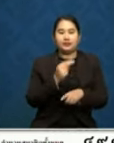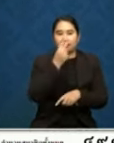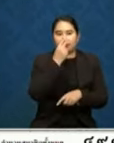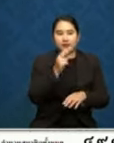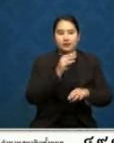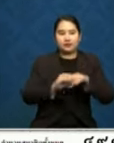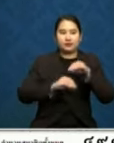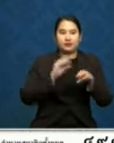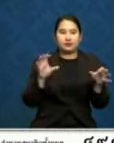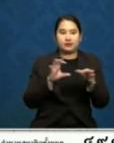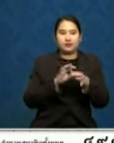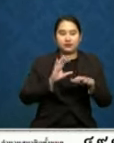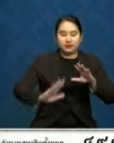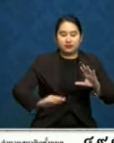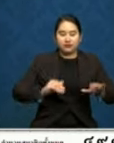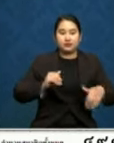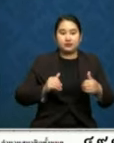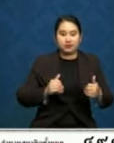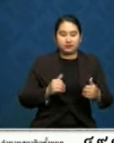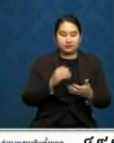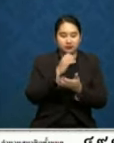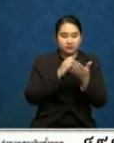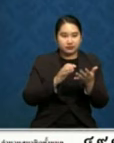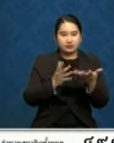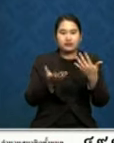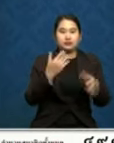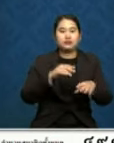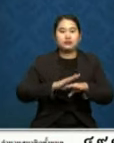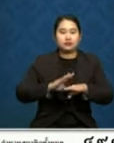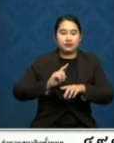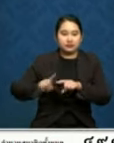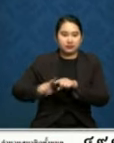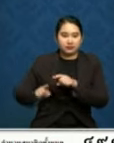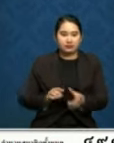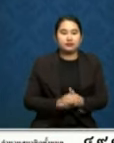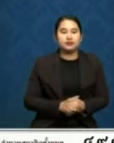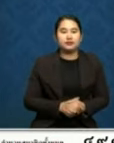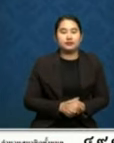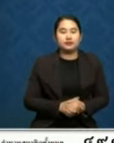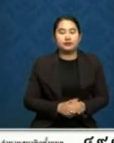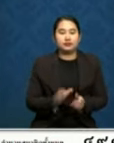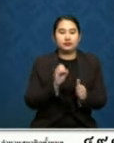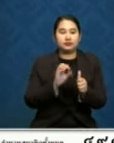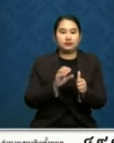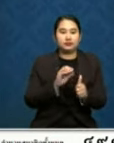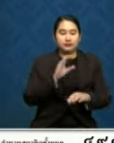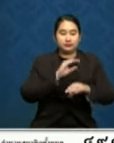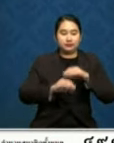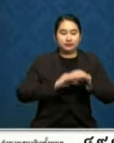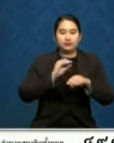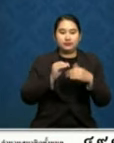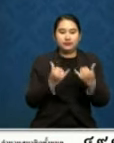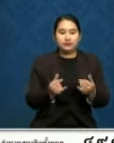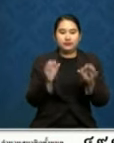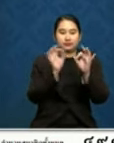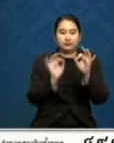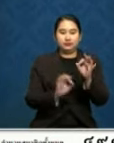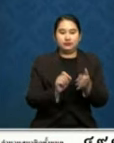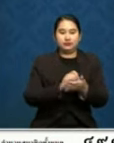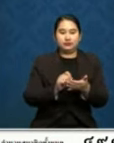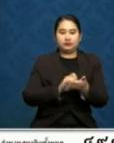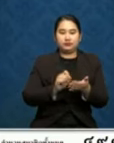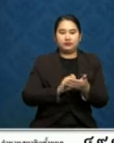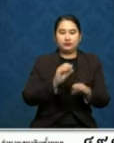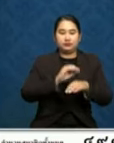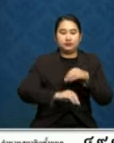งการที่เกี่ยวกับการฟื้นฟูบำบัดเด็กนะคะในกรมพินิจเองเนี่ยข้อเสนอโครงการเนี่ยเขียนเอาไว้ราวๆกว่า15